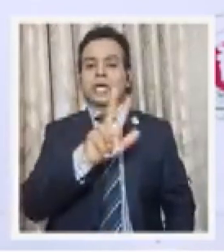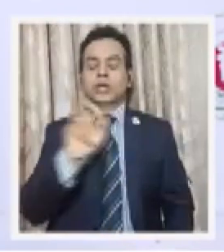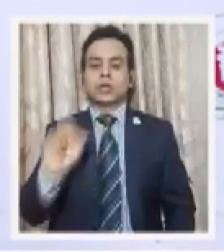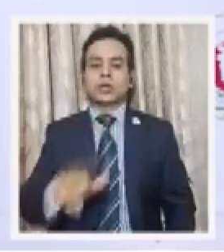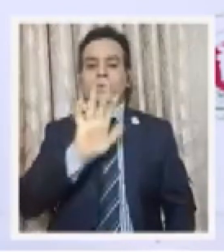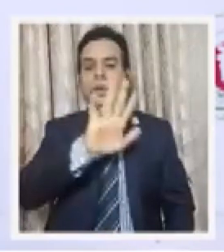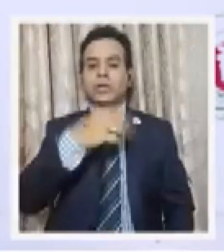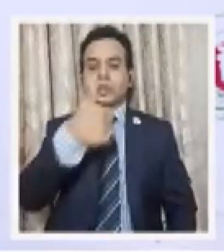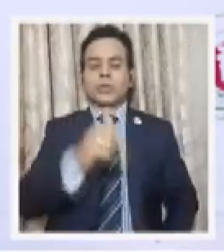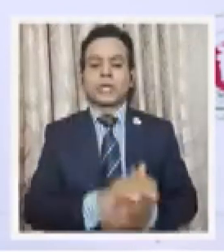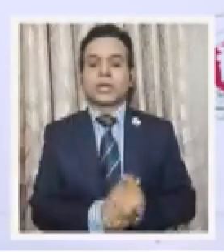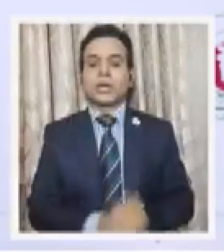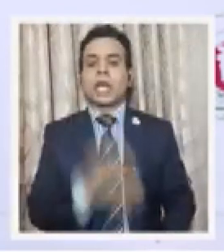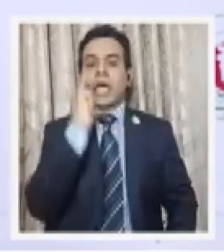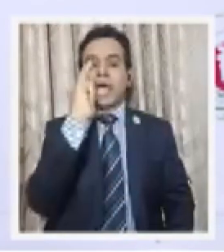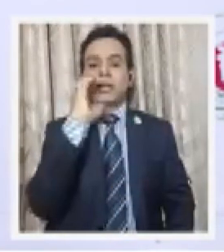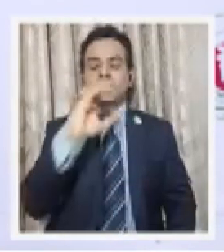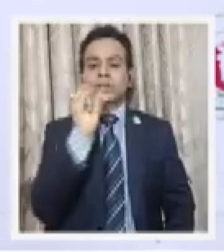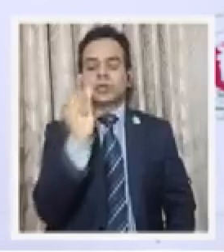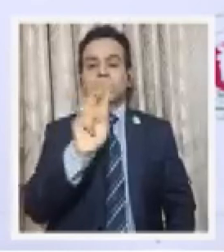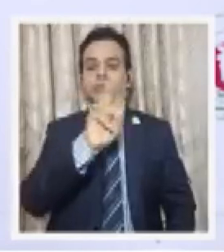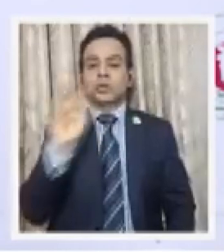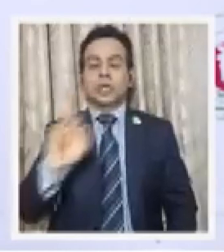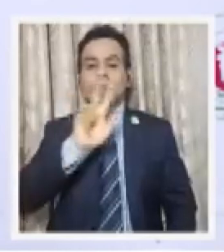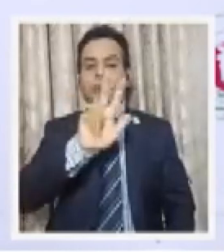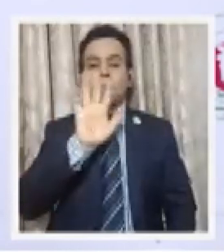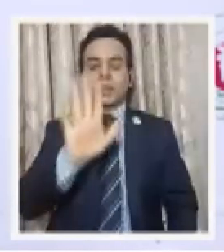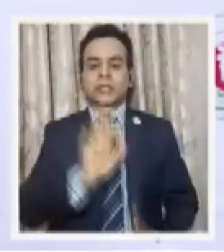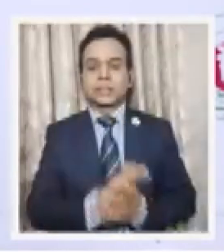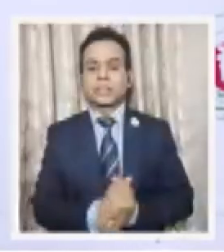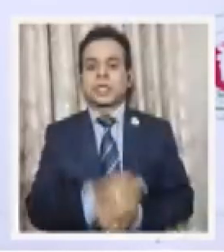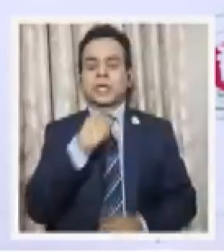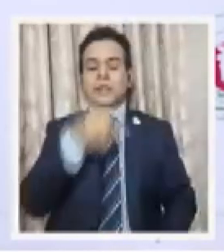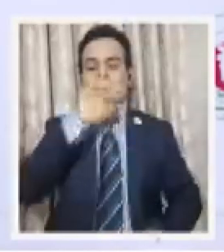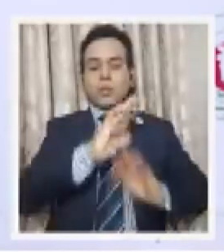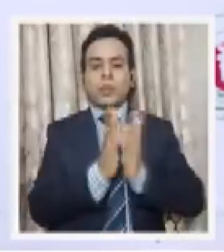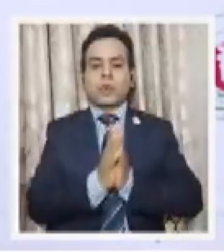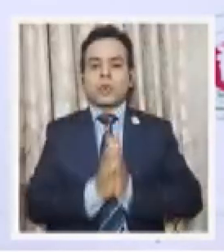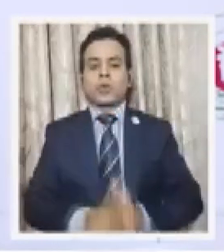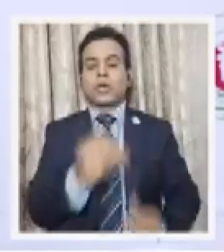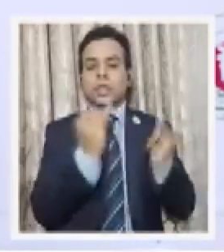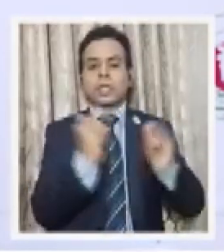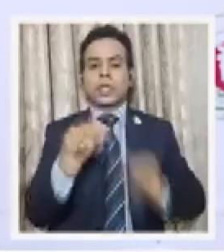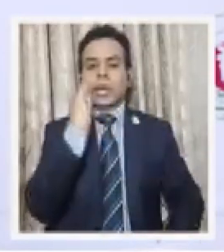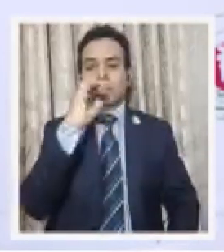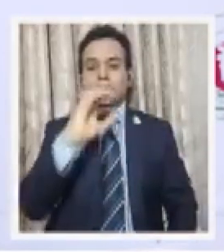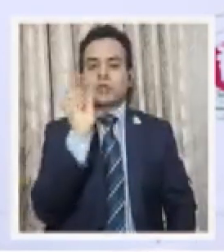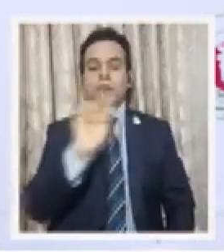12,326টি, হাই ফ্লো নাজাল ক্যানুলার সংখ্যা 305টি এবং সারা দেশে অক্সিজেন কনসেন্ট্রেটের সংখ্যা